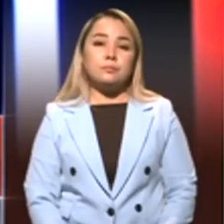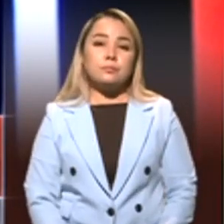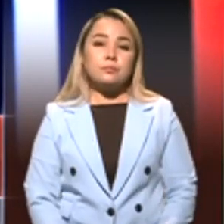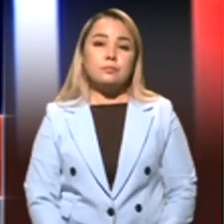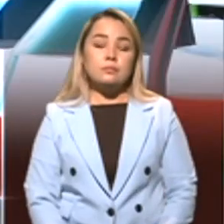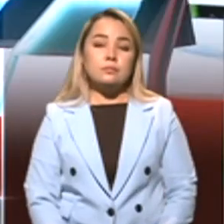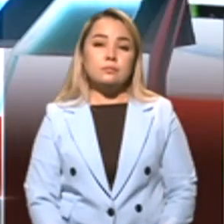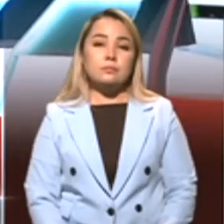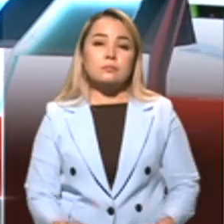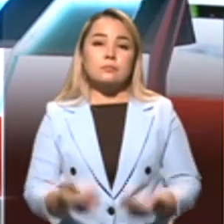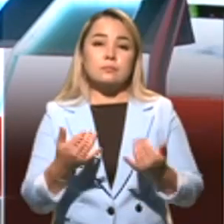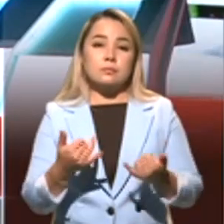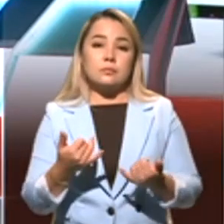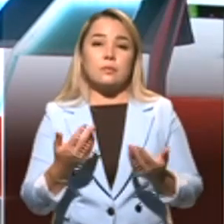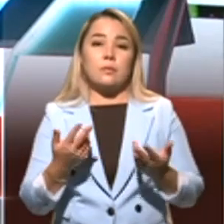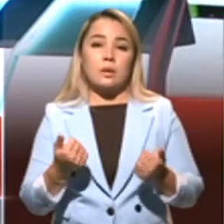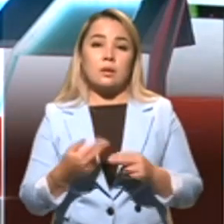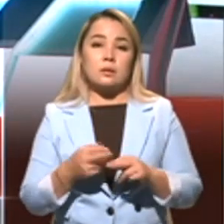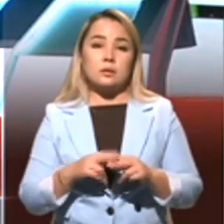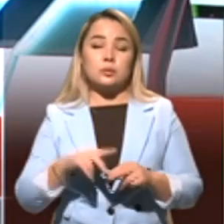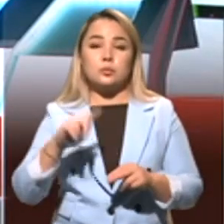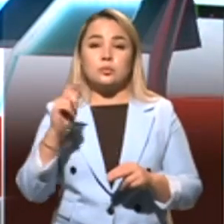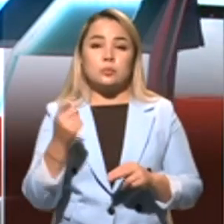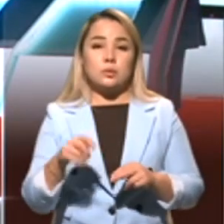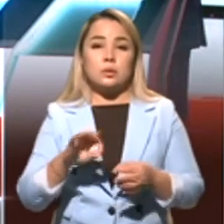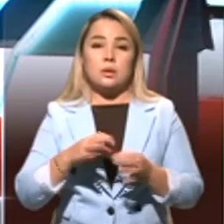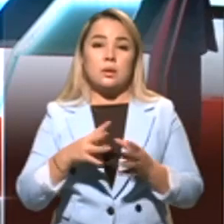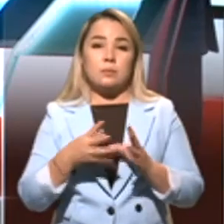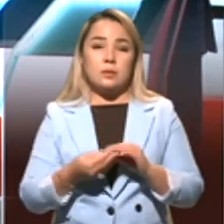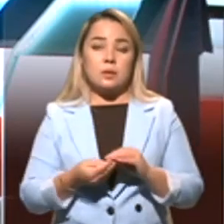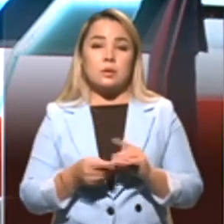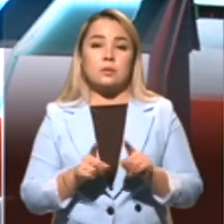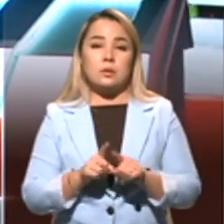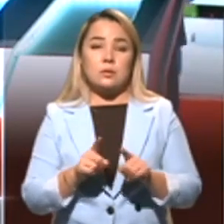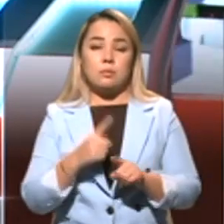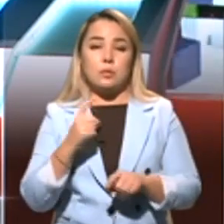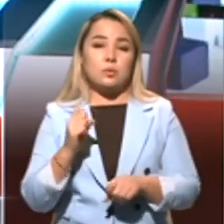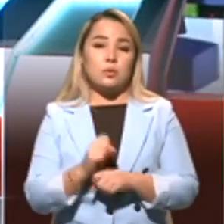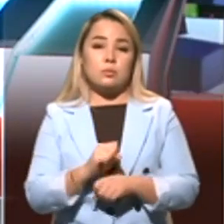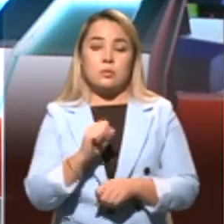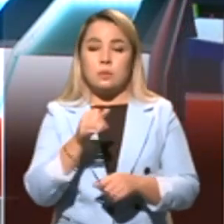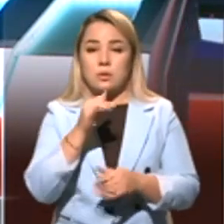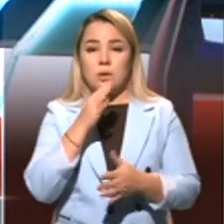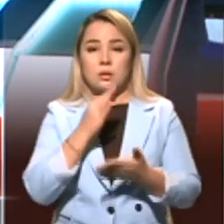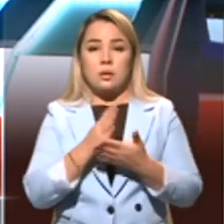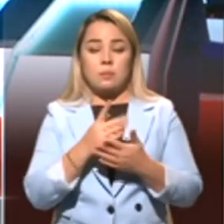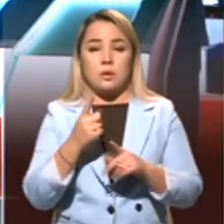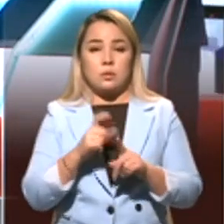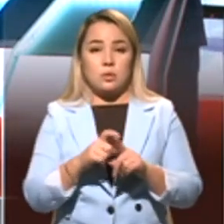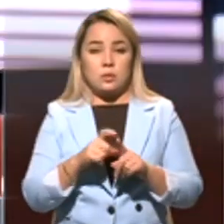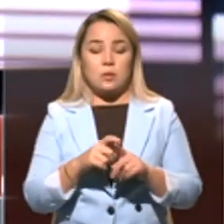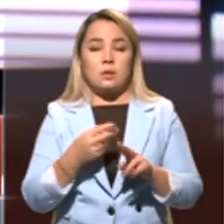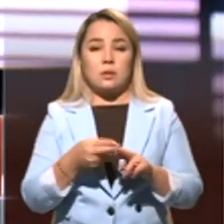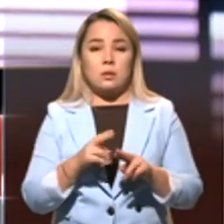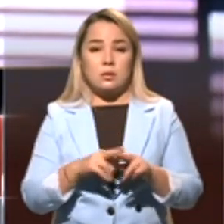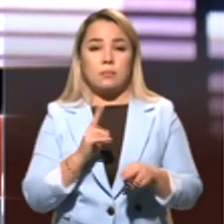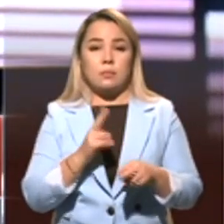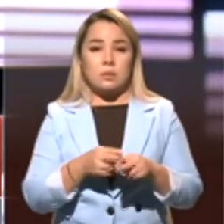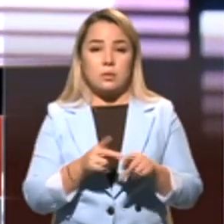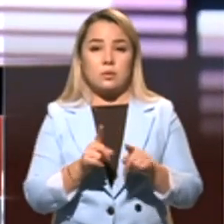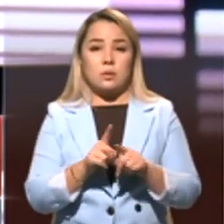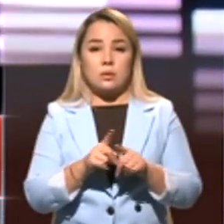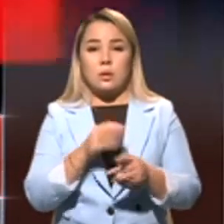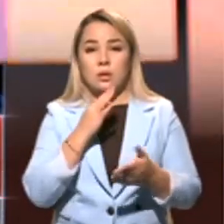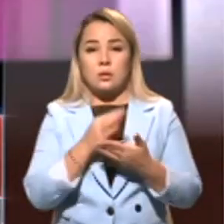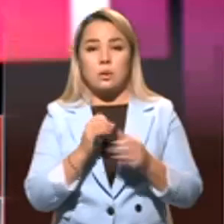erine, soğusu degen mesele, jalpı şeylenisti birden bir sözben toqtatu qiyin. Erine, oğan ıqpalı itilgü olat, oğan toqtau